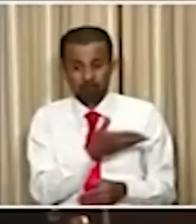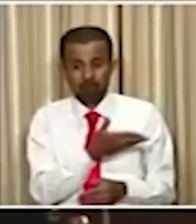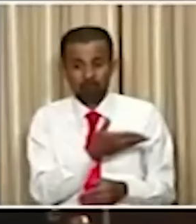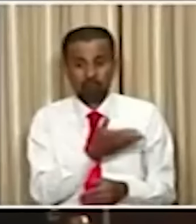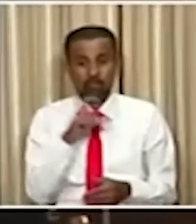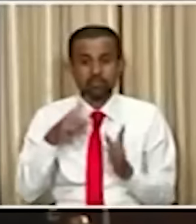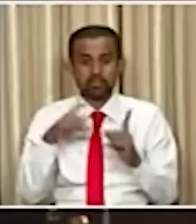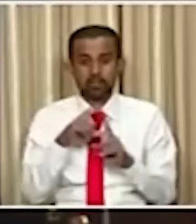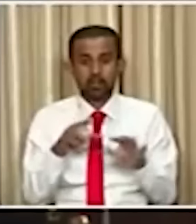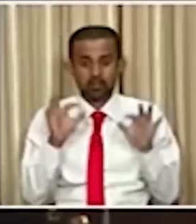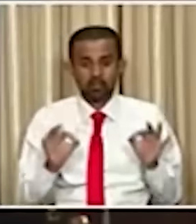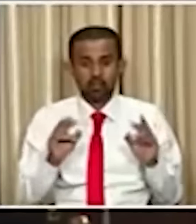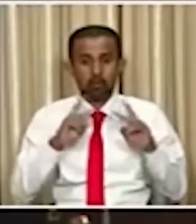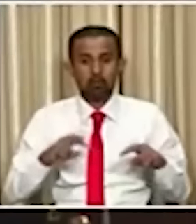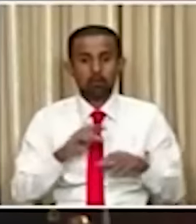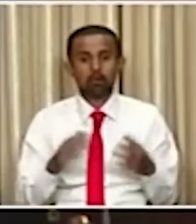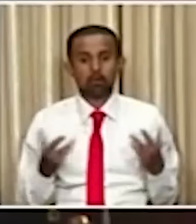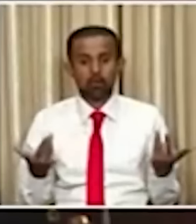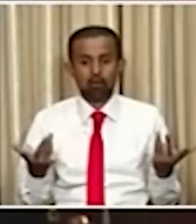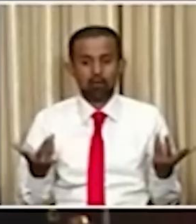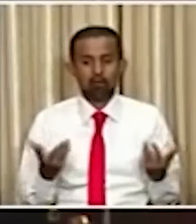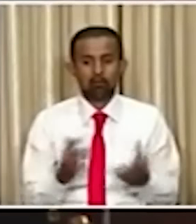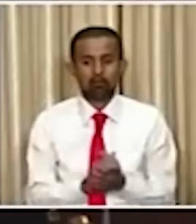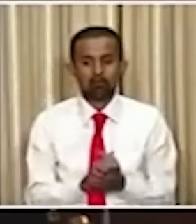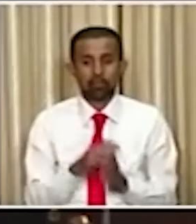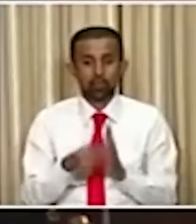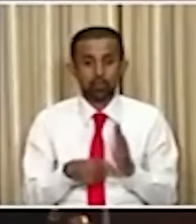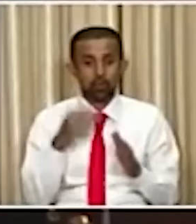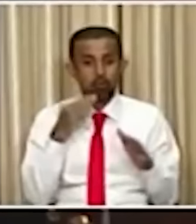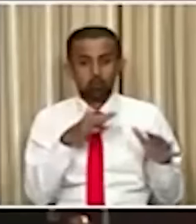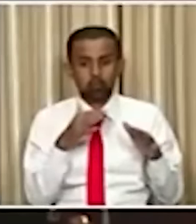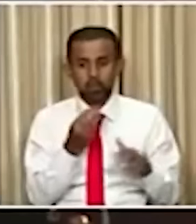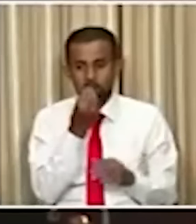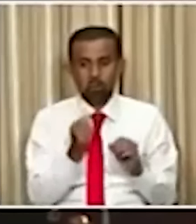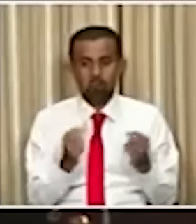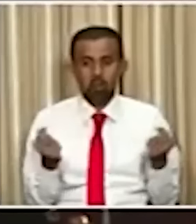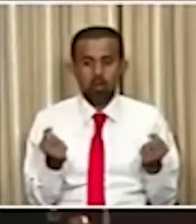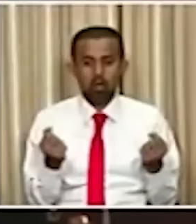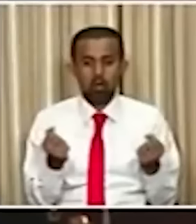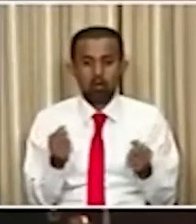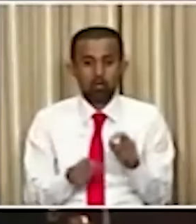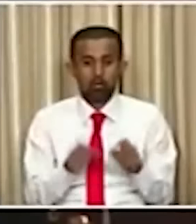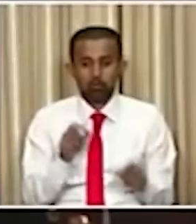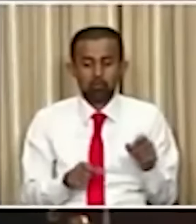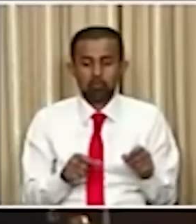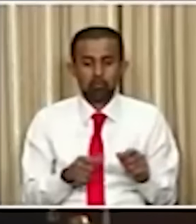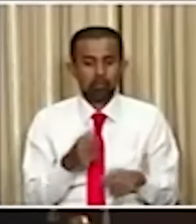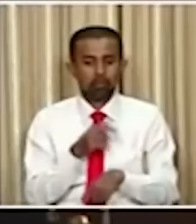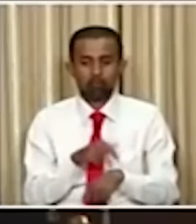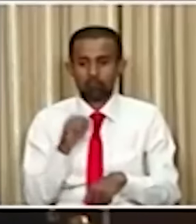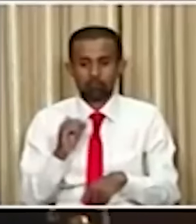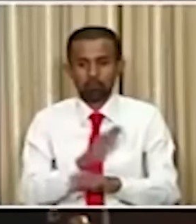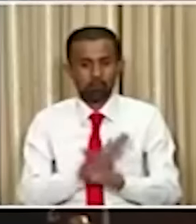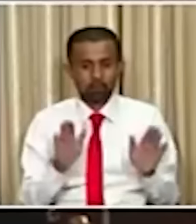ACID Harriet, Pariks about the Nettik Labiani, Rate Mahajanamanda Bosra Lakula, Mahajanaya Karumiak Nisanewe,